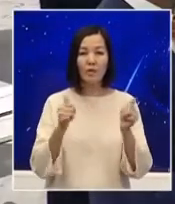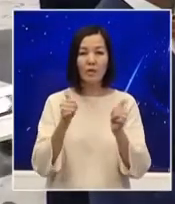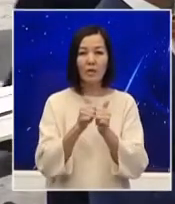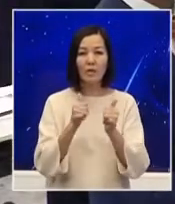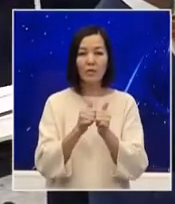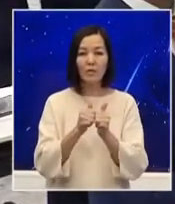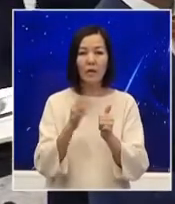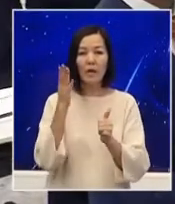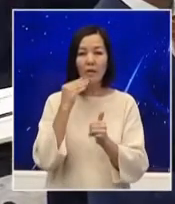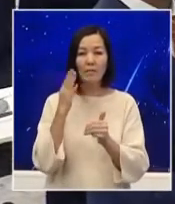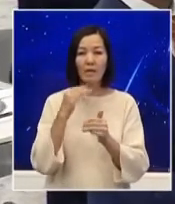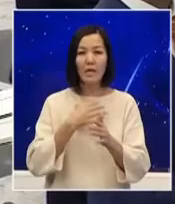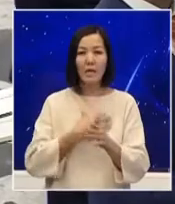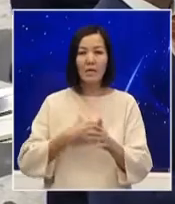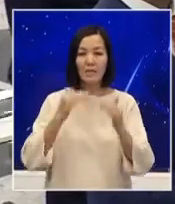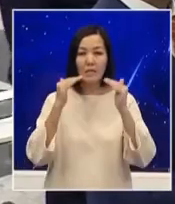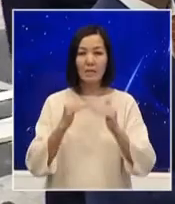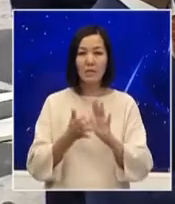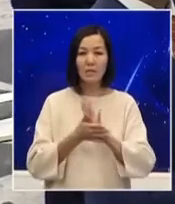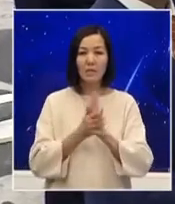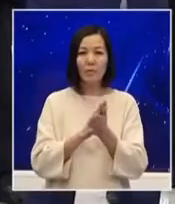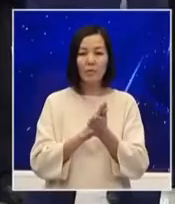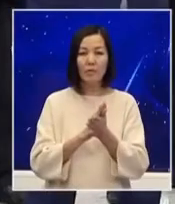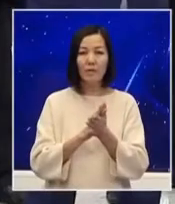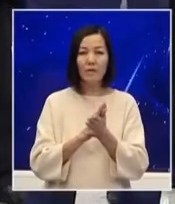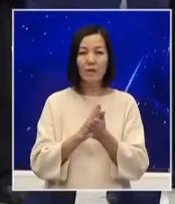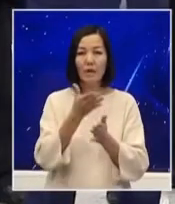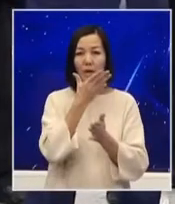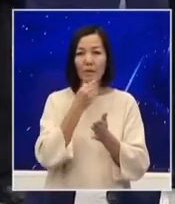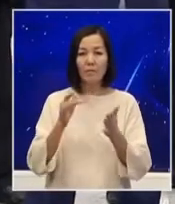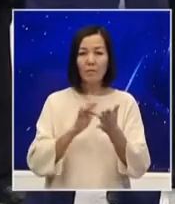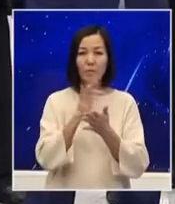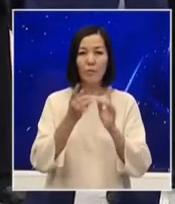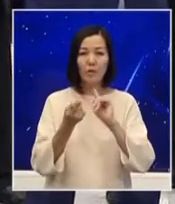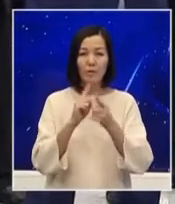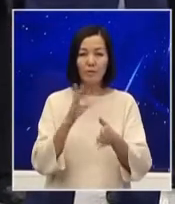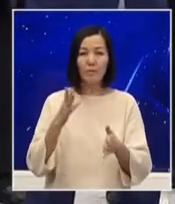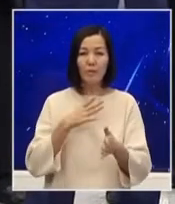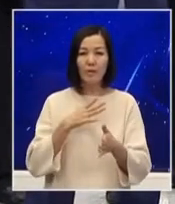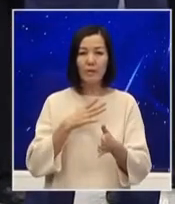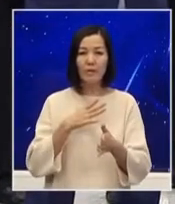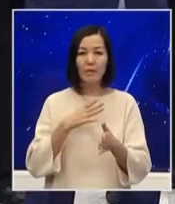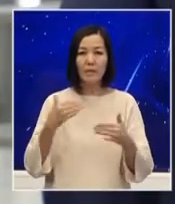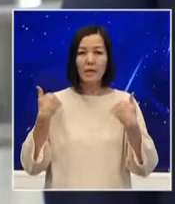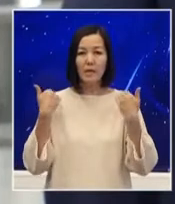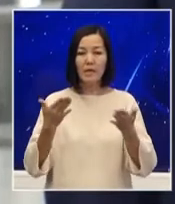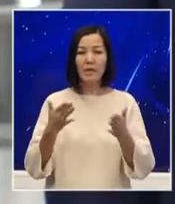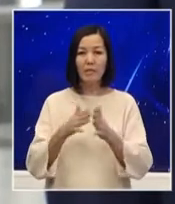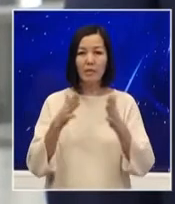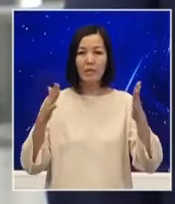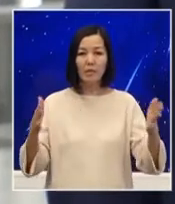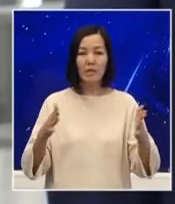прилегающей к Алматы, значительно снизятся пробки и облик южной столицы будет блистать по-новому. Для этого авторами рекомендовано значительно